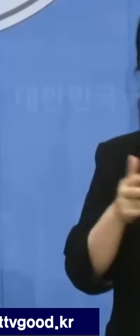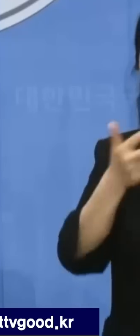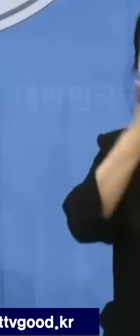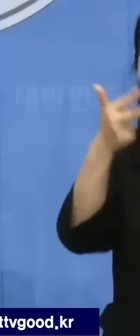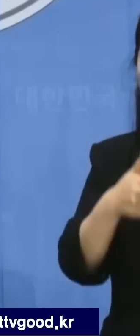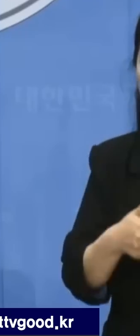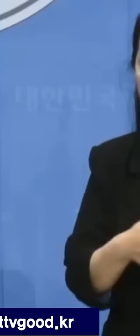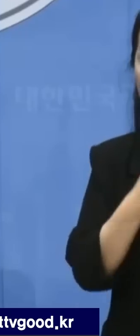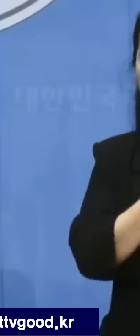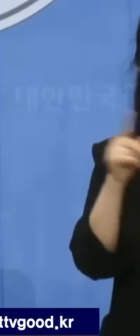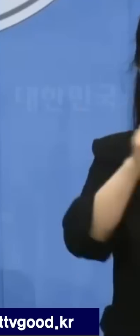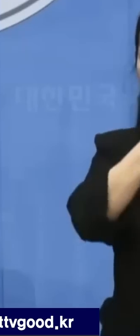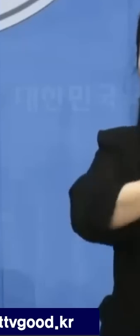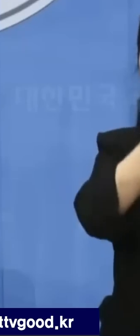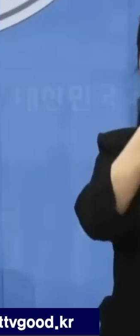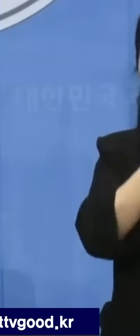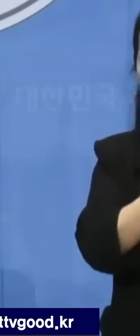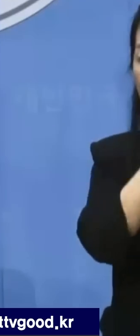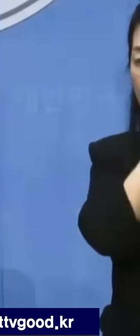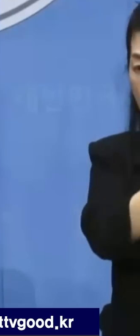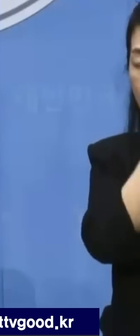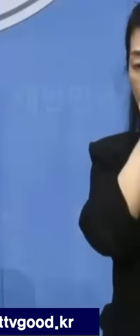이재명은 책임지고 아무것도 하지 말라고 합니다.